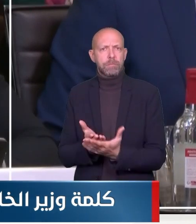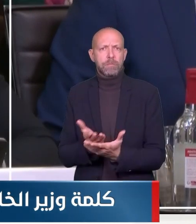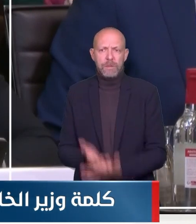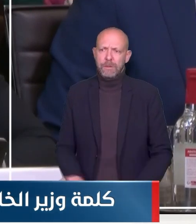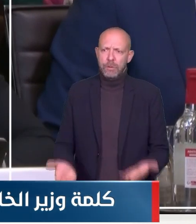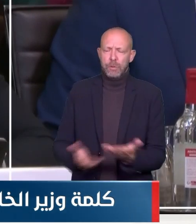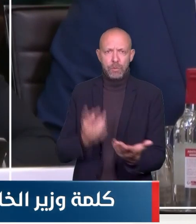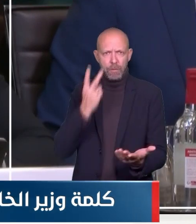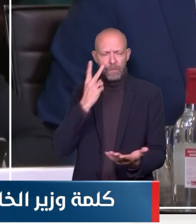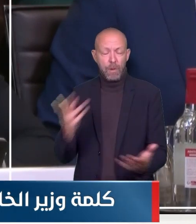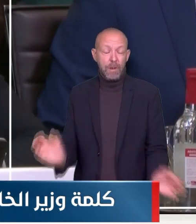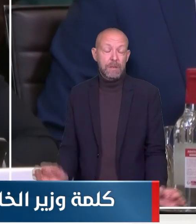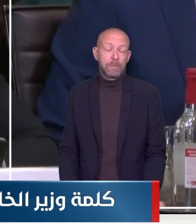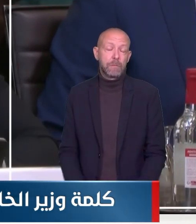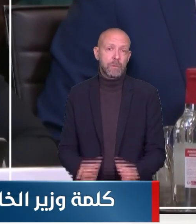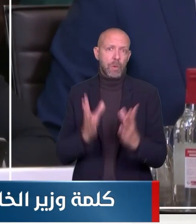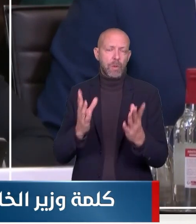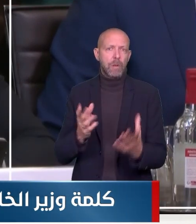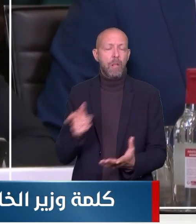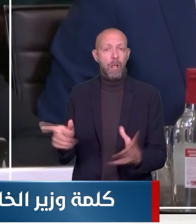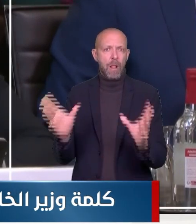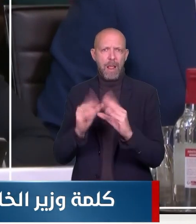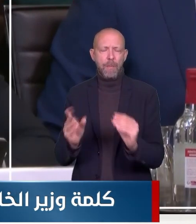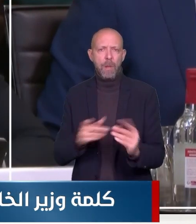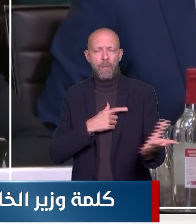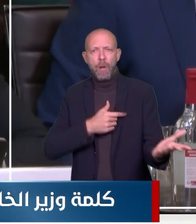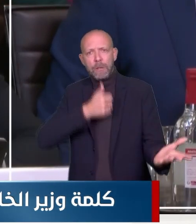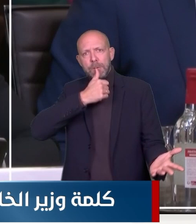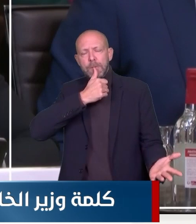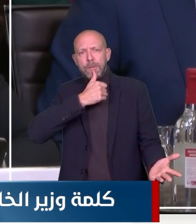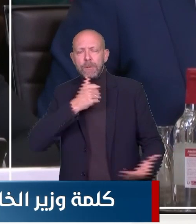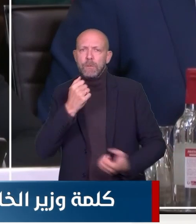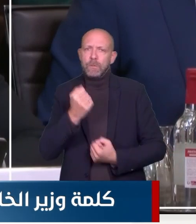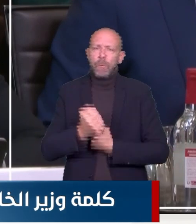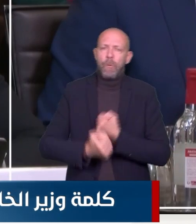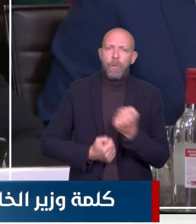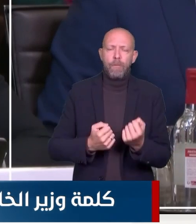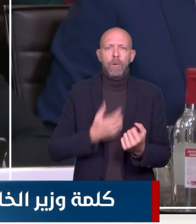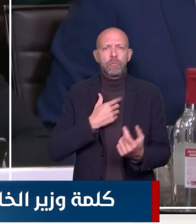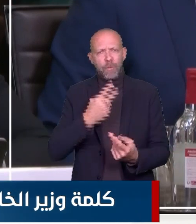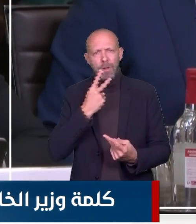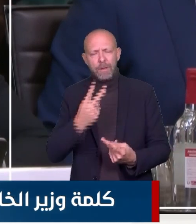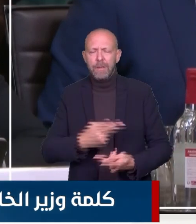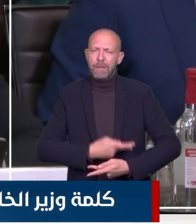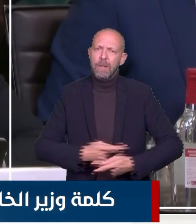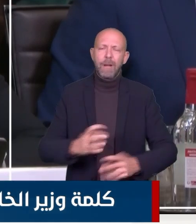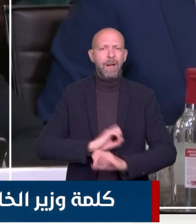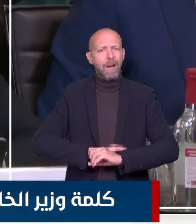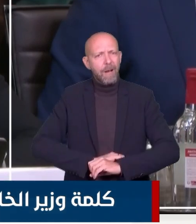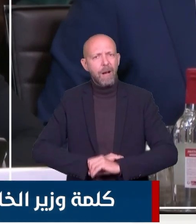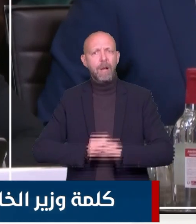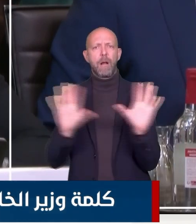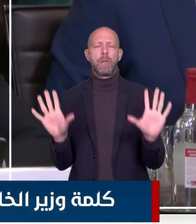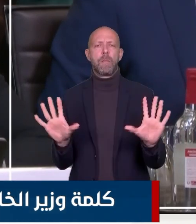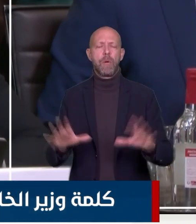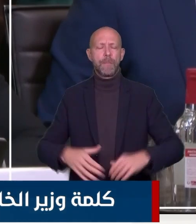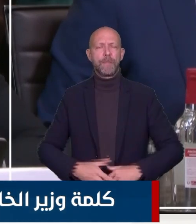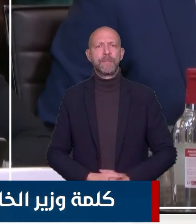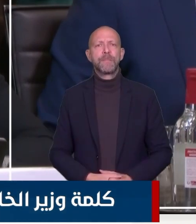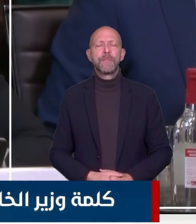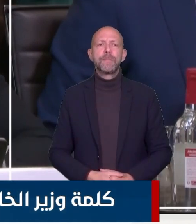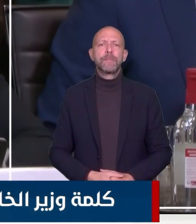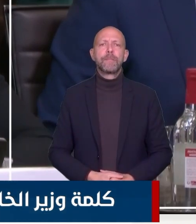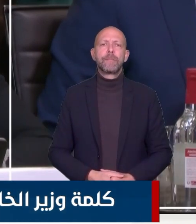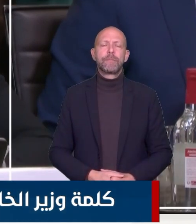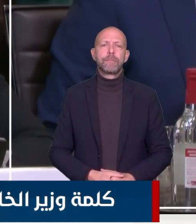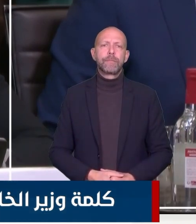هذا الدعم ليس على المستوى الحكومي فحسب، بل أن هناك حالة من التضامن الشعبي الواسعة مع لبنان من